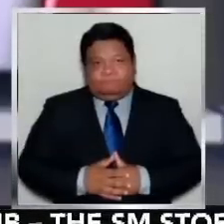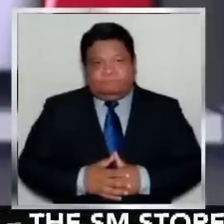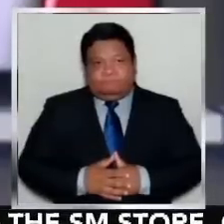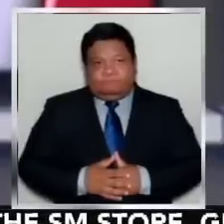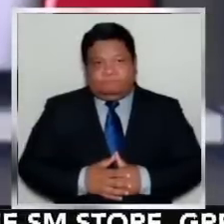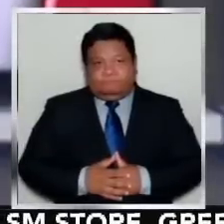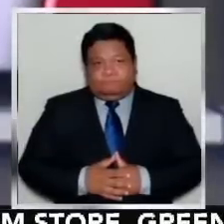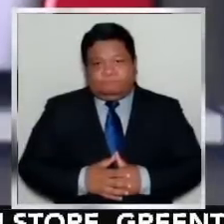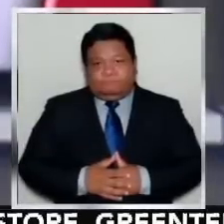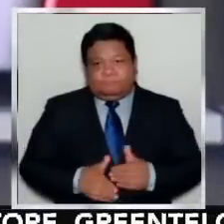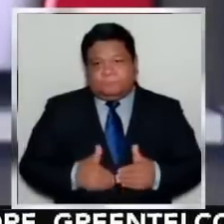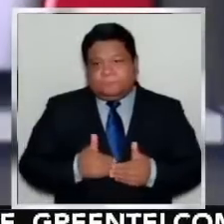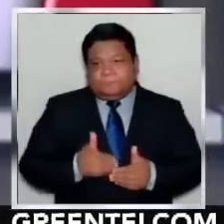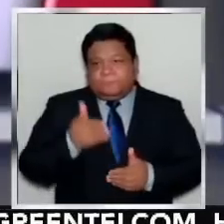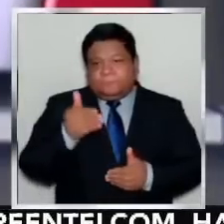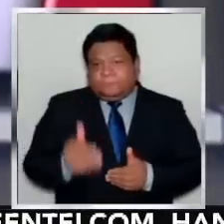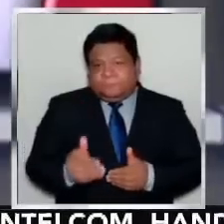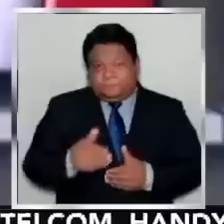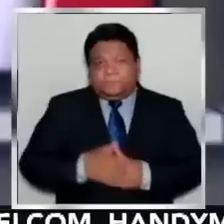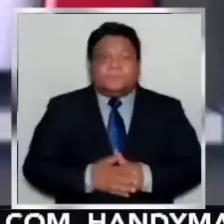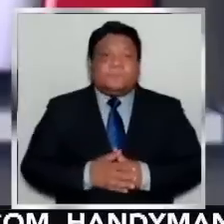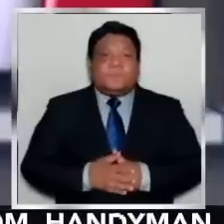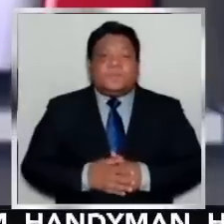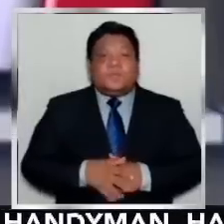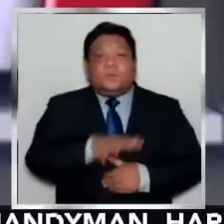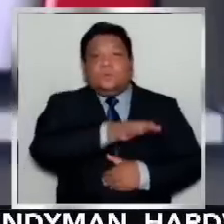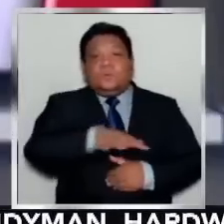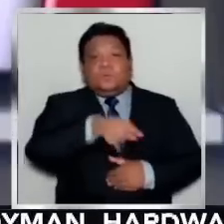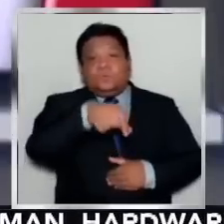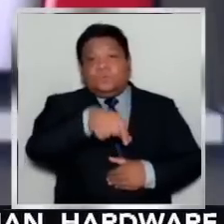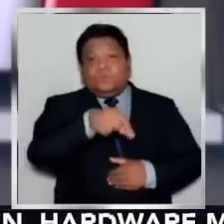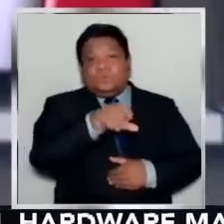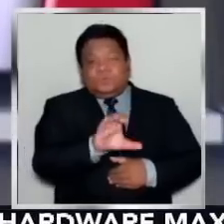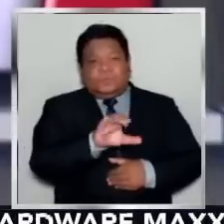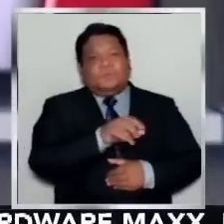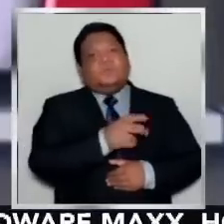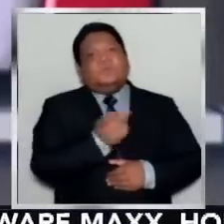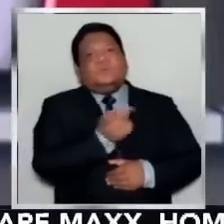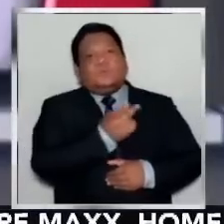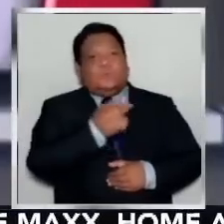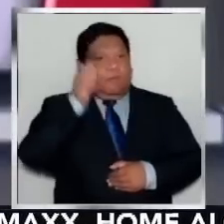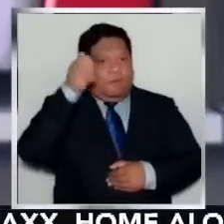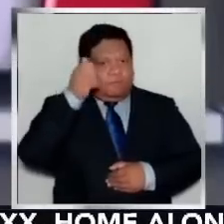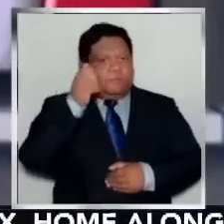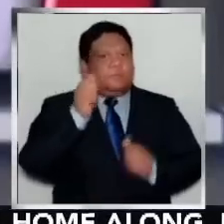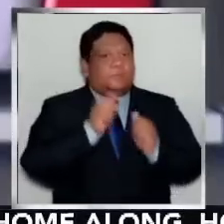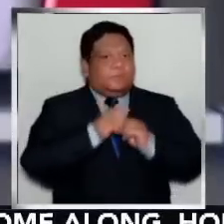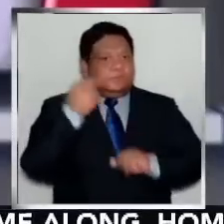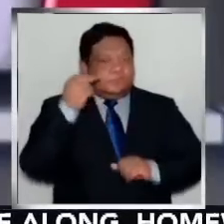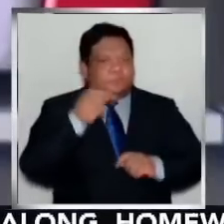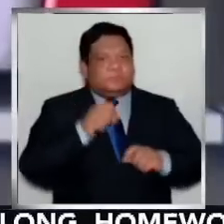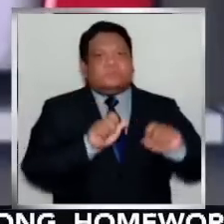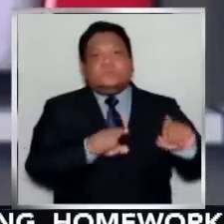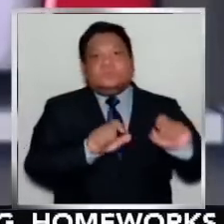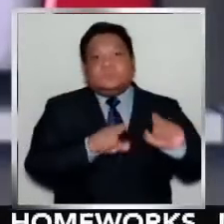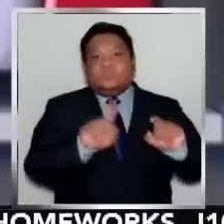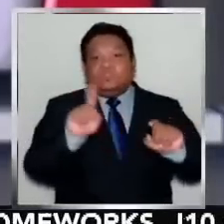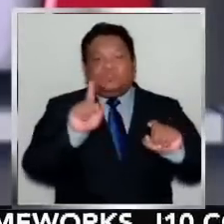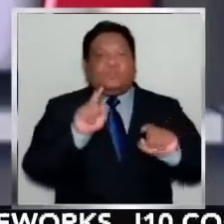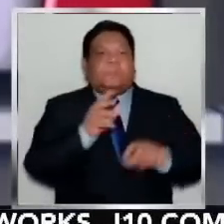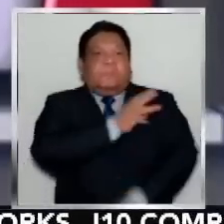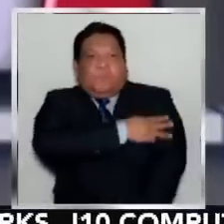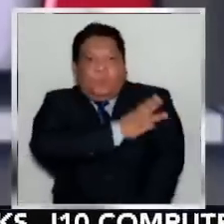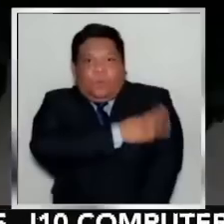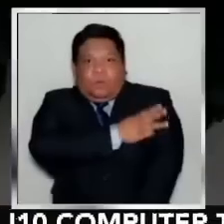Huli sa Quezon City ang magtsahing tulak umano ng marijuana at mga menor de edad pa raw ang ginawang taga-deliver. Nakatutok si